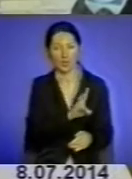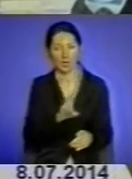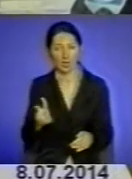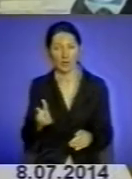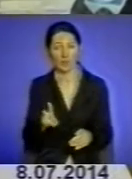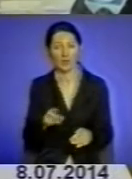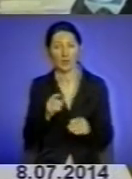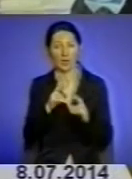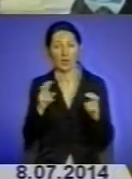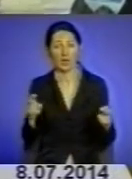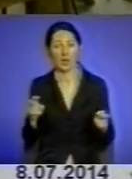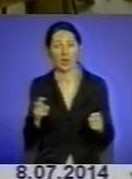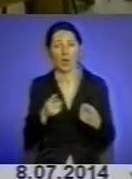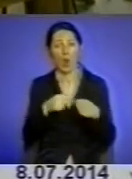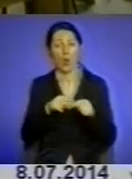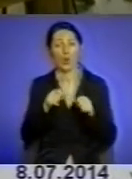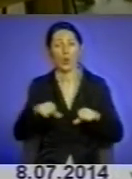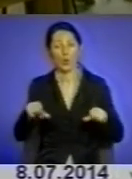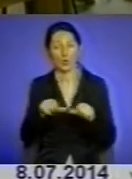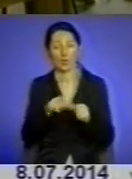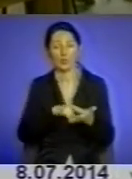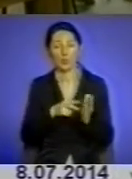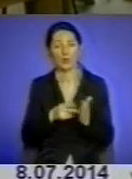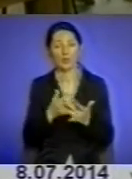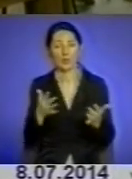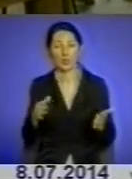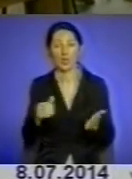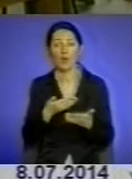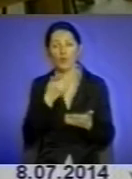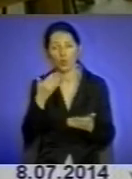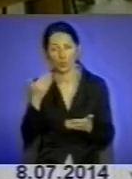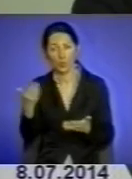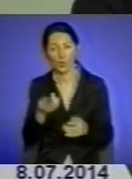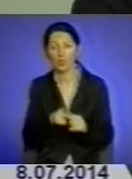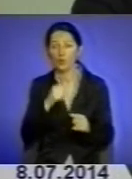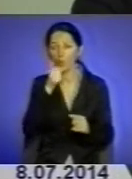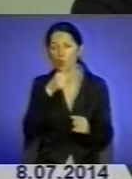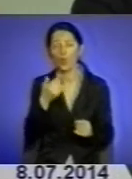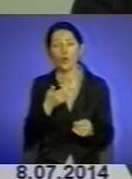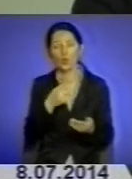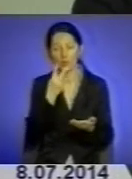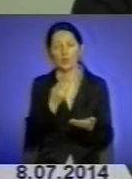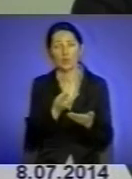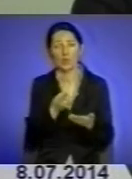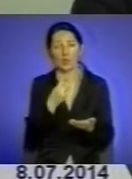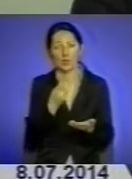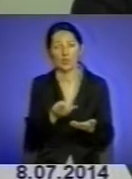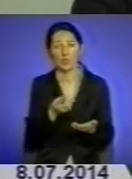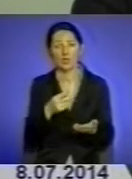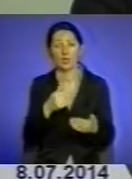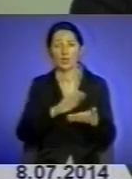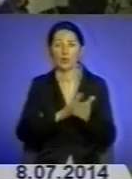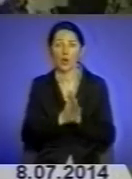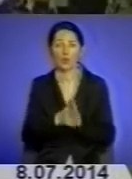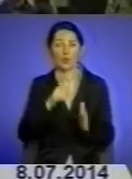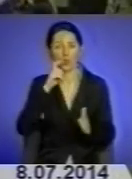низку цікавих виступів з різних колективів. Однак цього року, зважаючи на ситуацію в Україні, програма матиме не